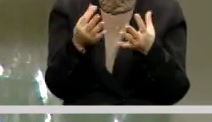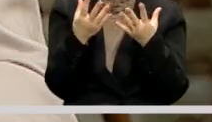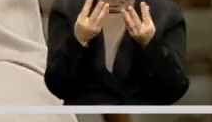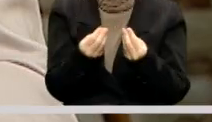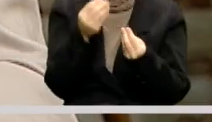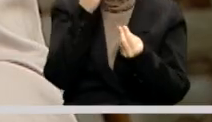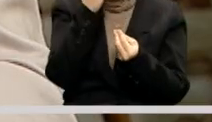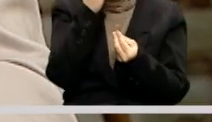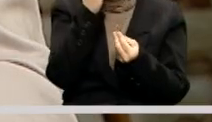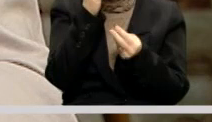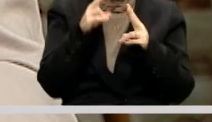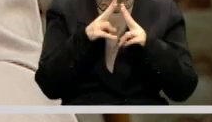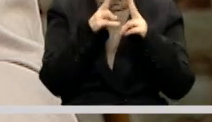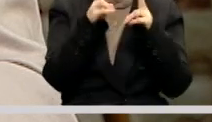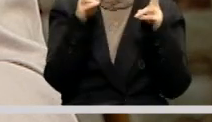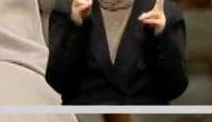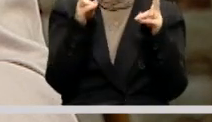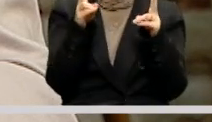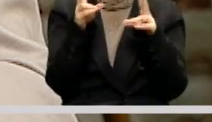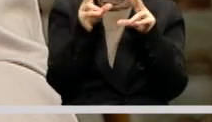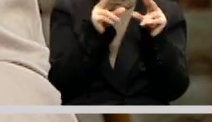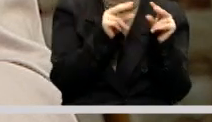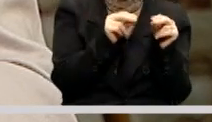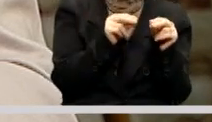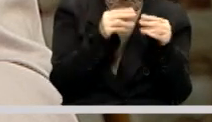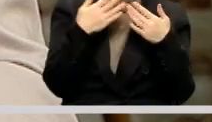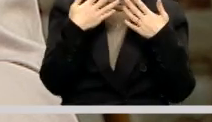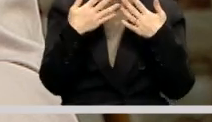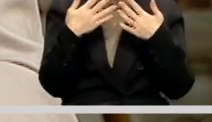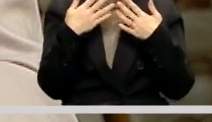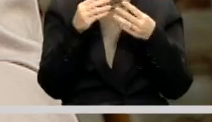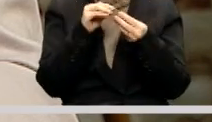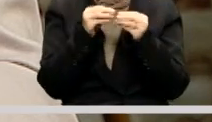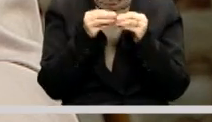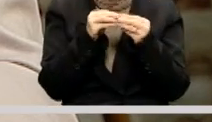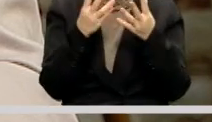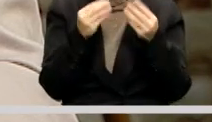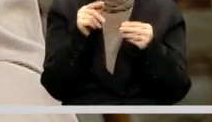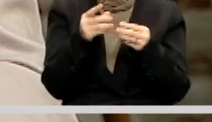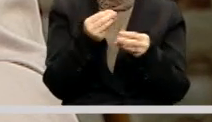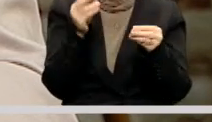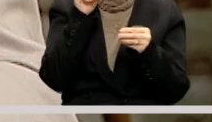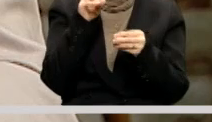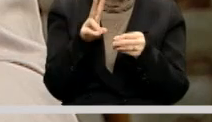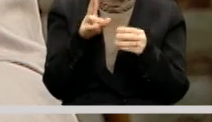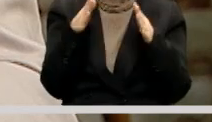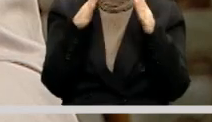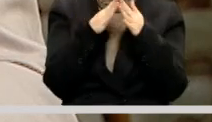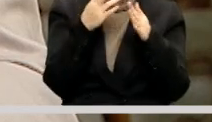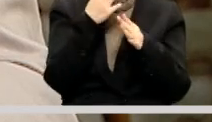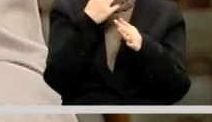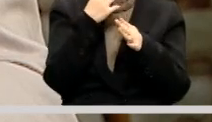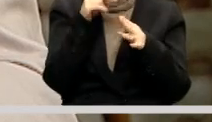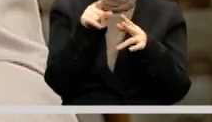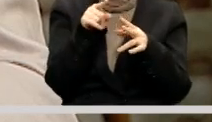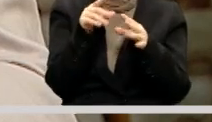yorumluyorsunuz? Gündüz artmış uykululuk, biraz önce bahsetmiştim, uyku apnesinde çok sık gördüğümüz bir durum. Özellikle ev hanımlarının böyle mevlüte gidince